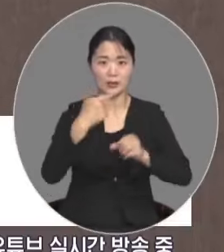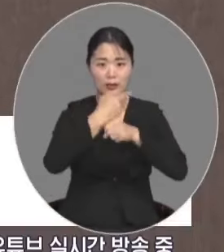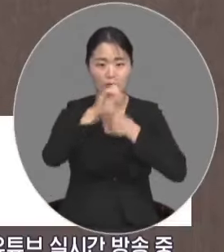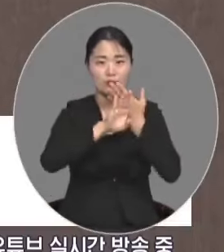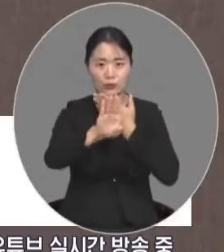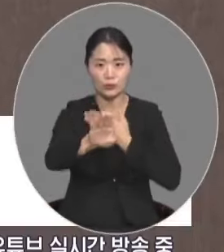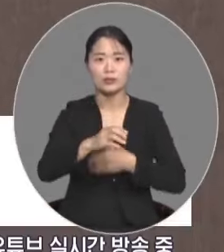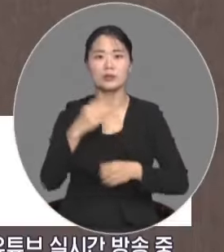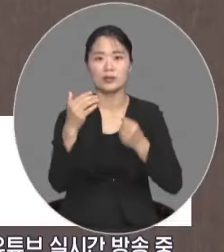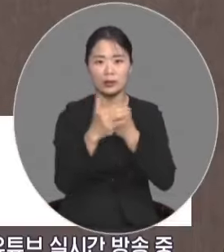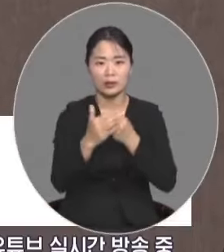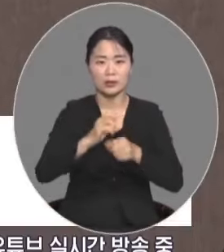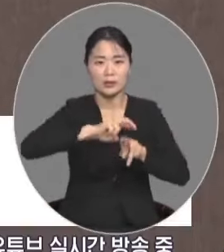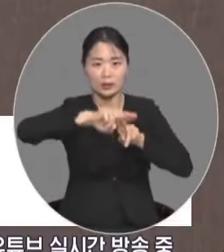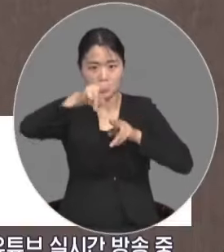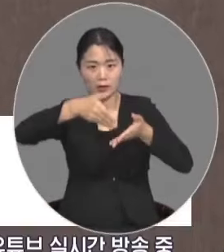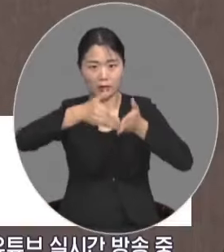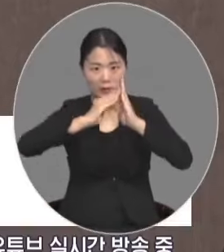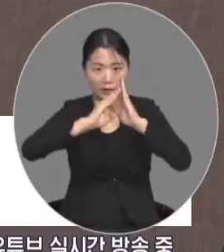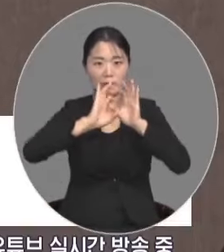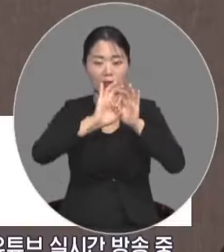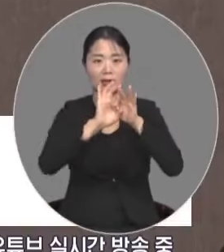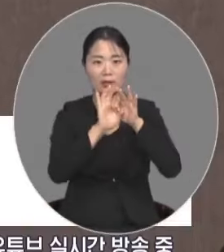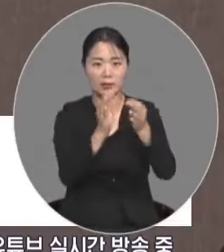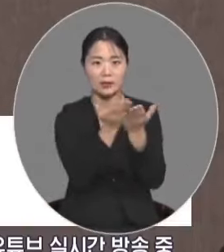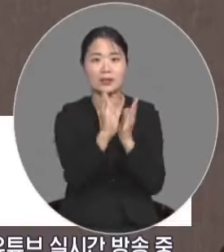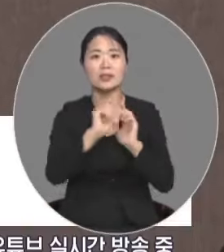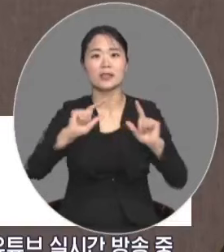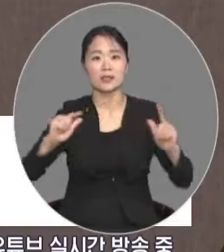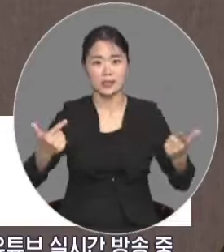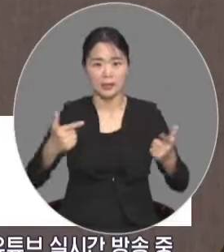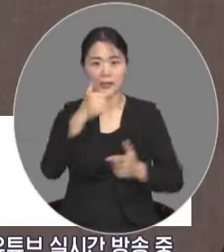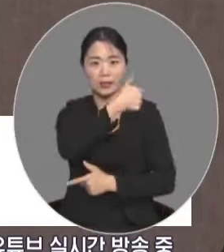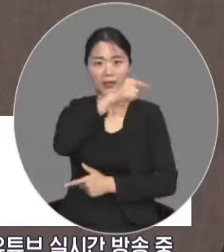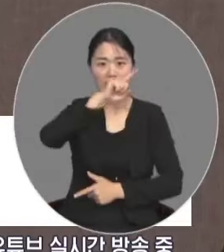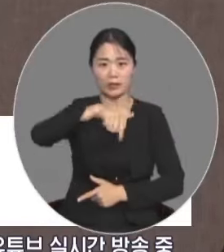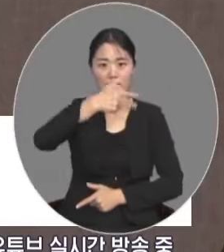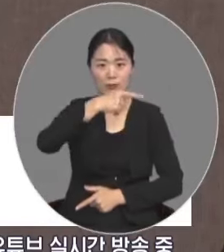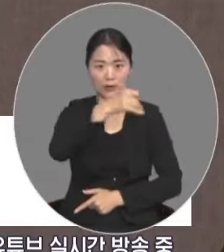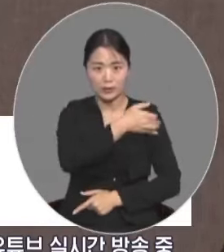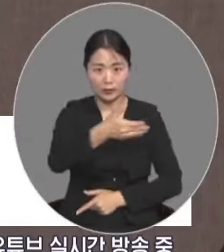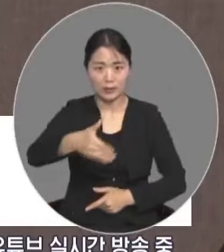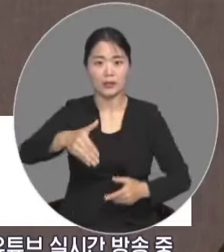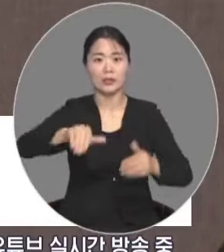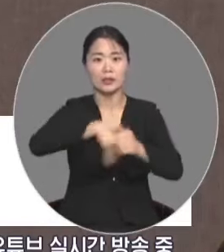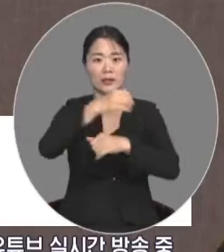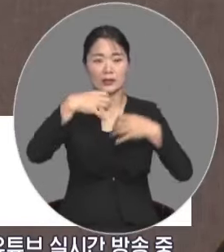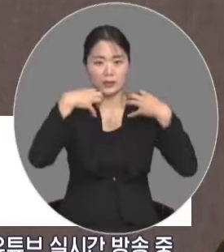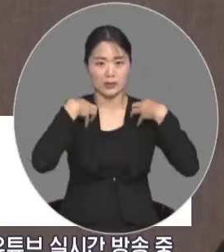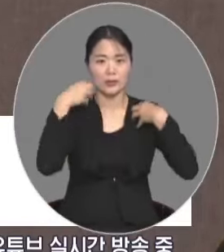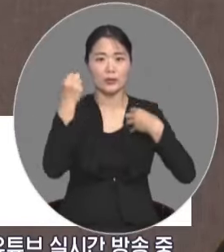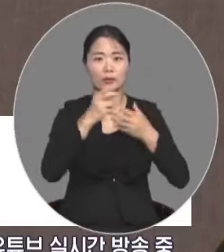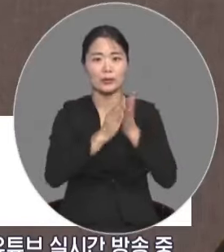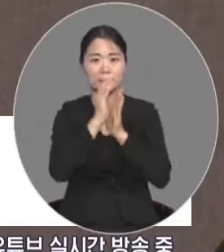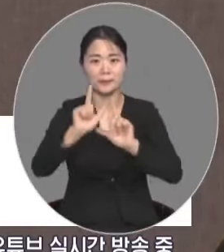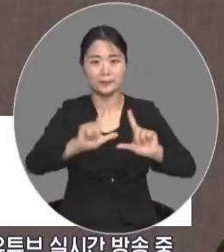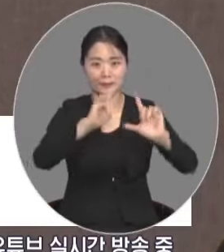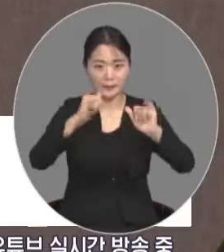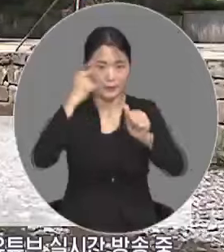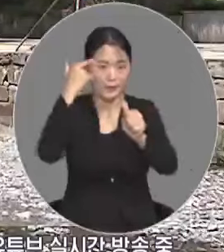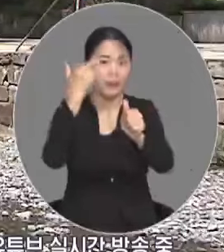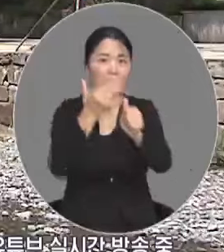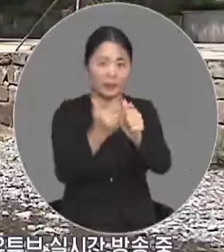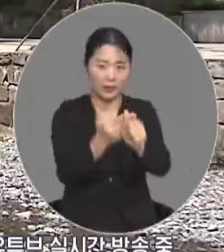겁니다. 케이블카가 부당하다는 것들을 충분히 낙동강교 환경청 그리고 시민들을 납득시킬 대안을 마련하도록